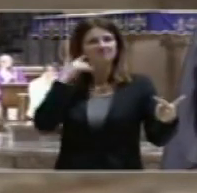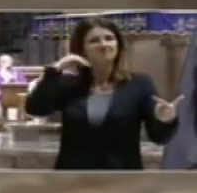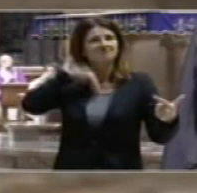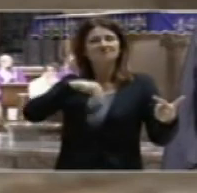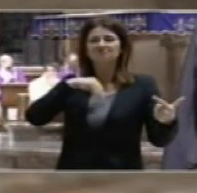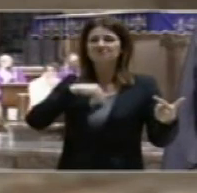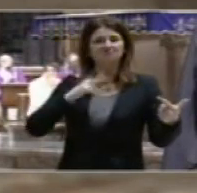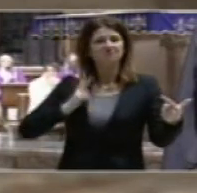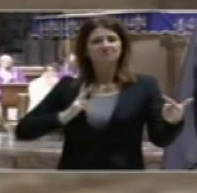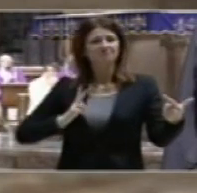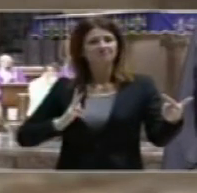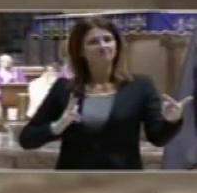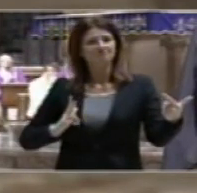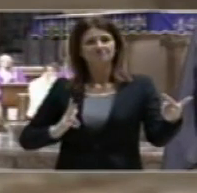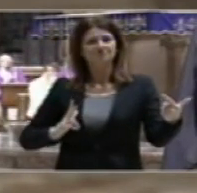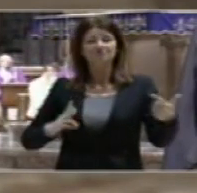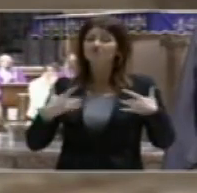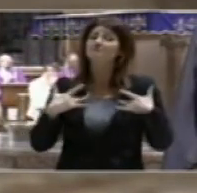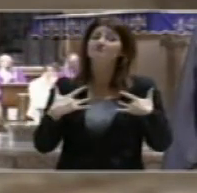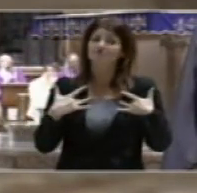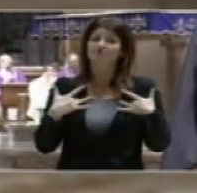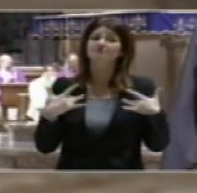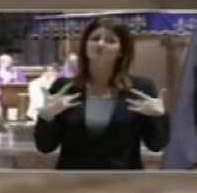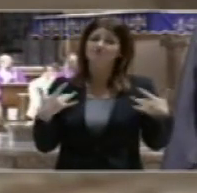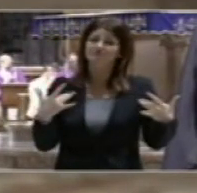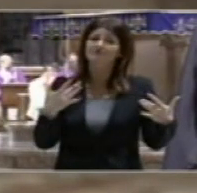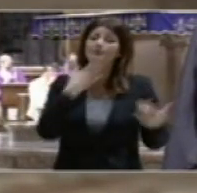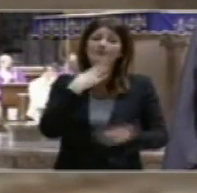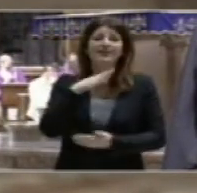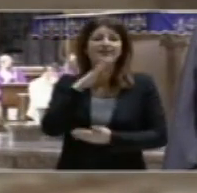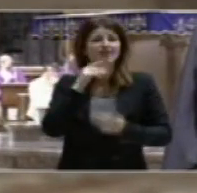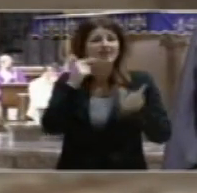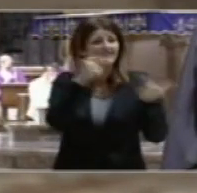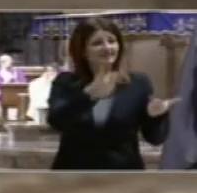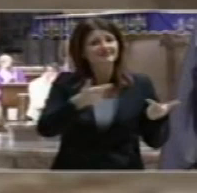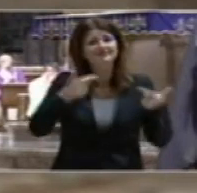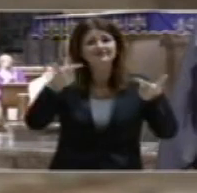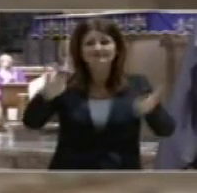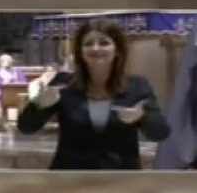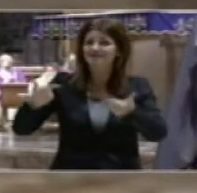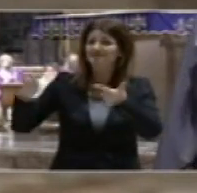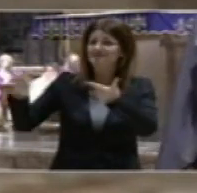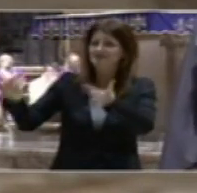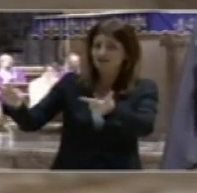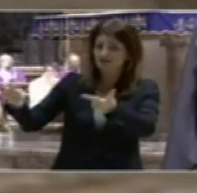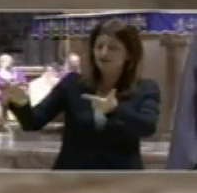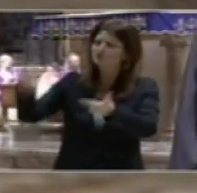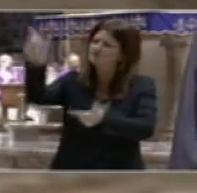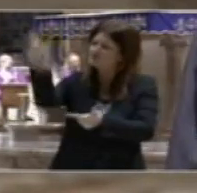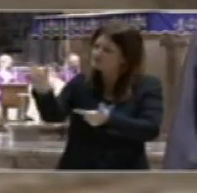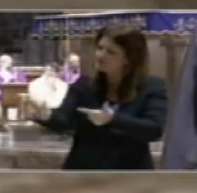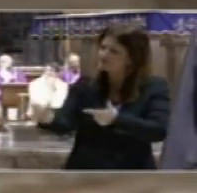miti e disponibili alla benevolenza anche verso chi